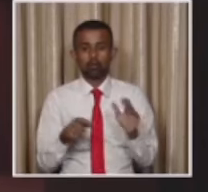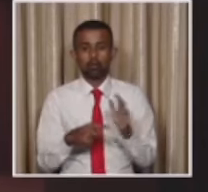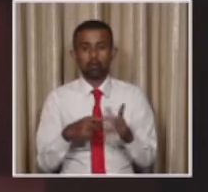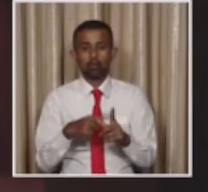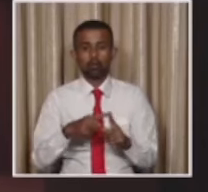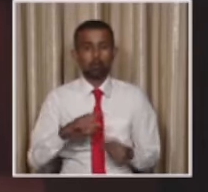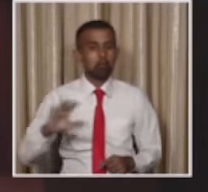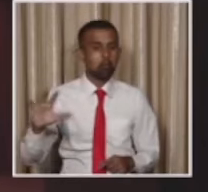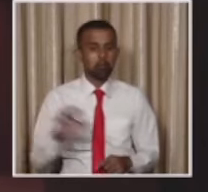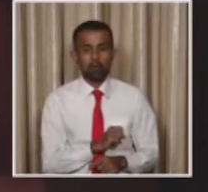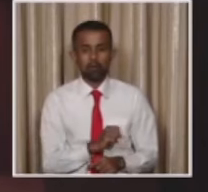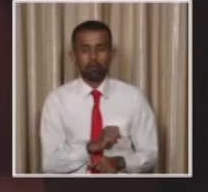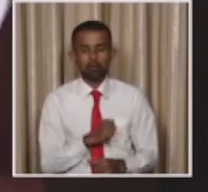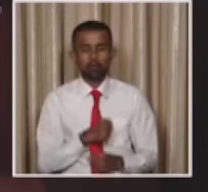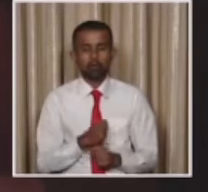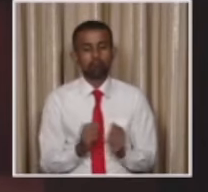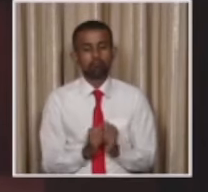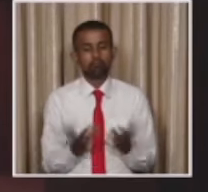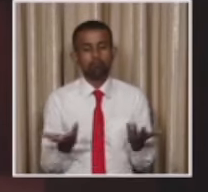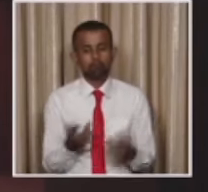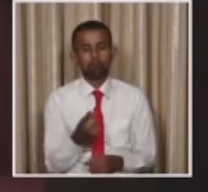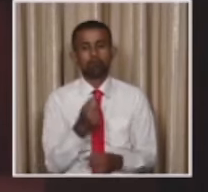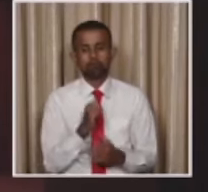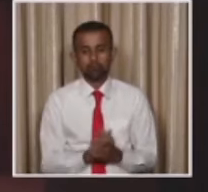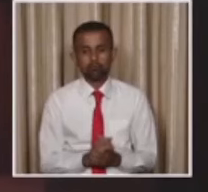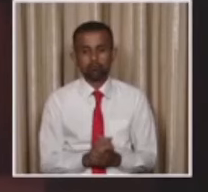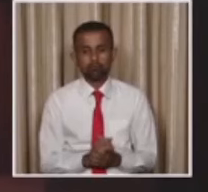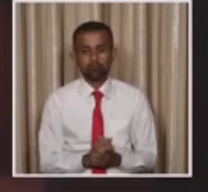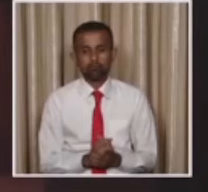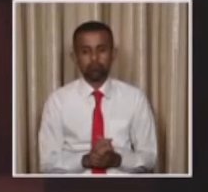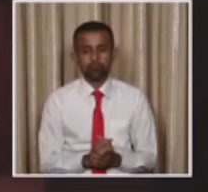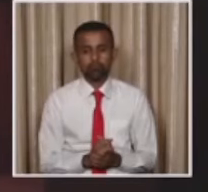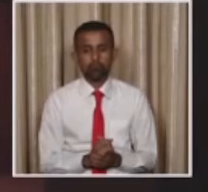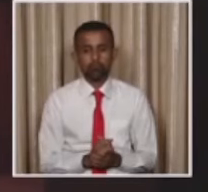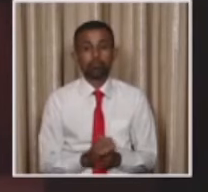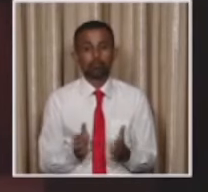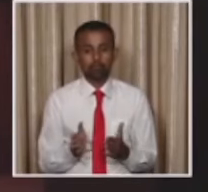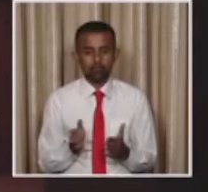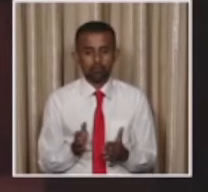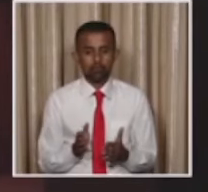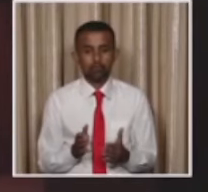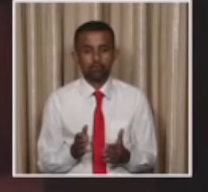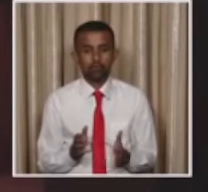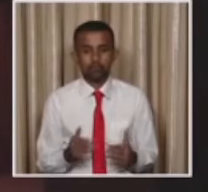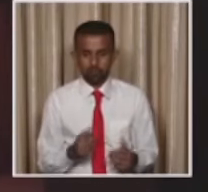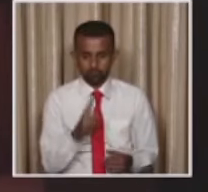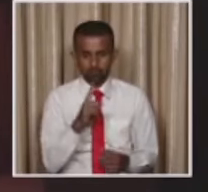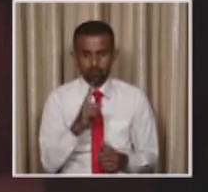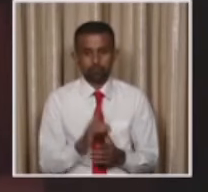ටික අයකරගන්නට රජය කටයුතු කරන්නේ නැත්තේ? ඒවගේම මම ඔබතුමාගේ අවධානය යොමු කරන්නට